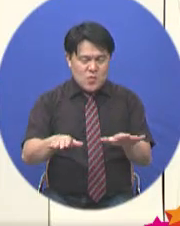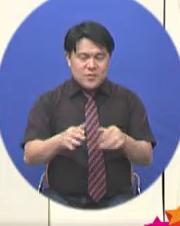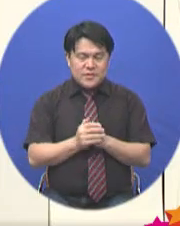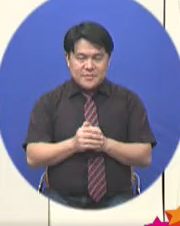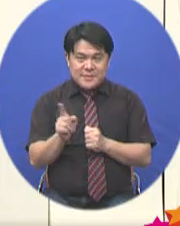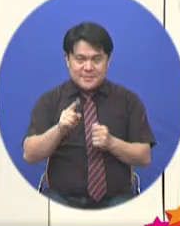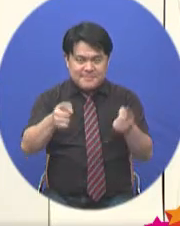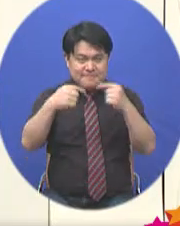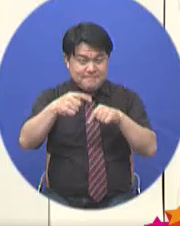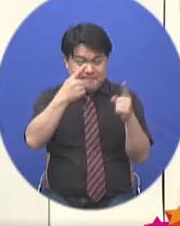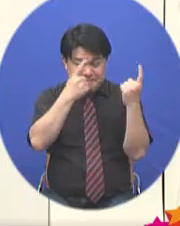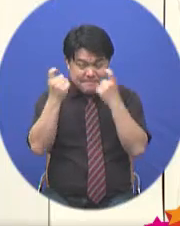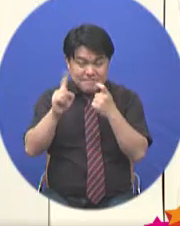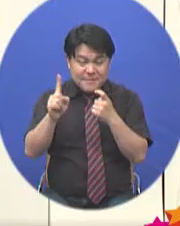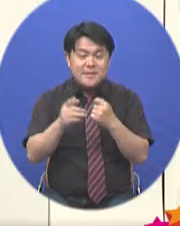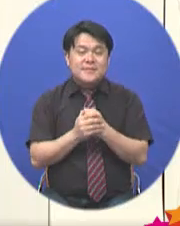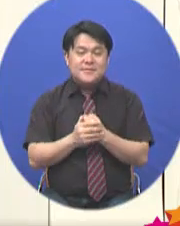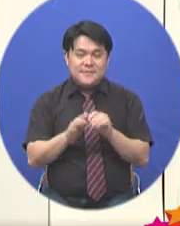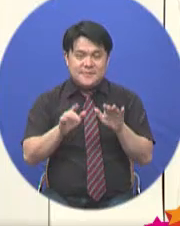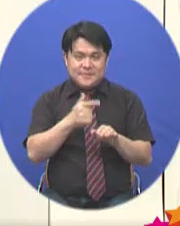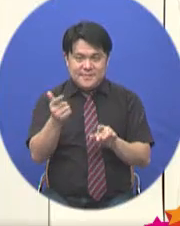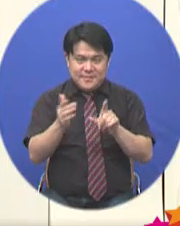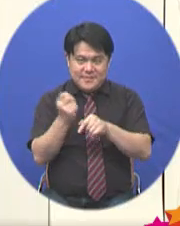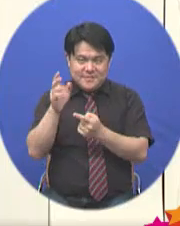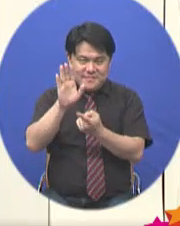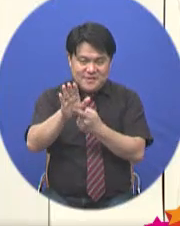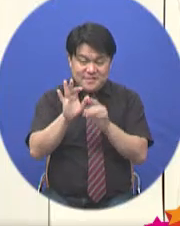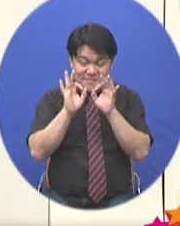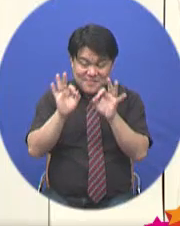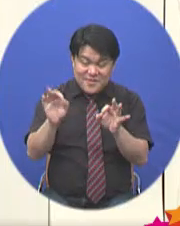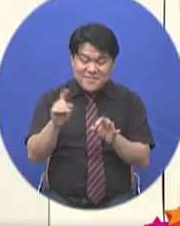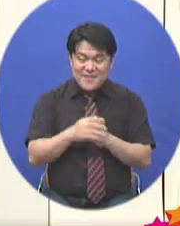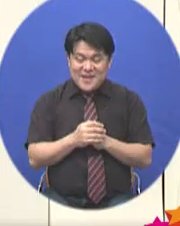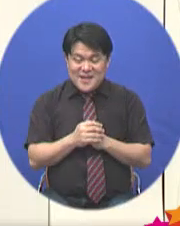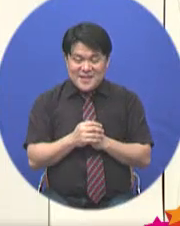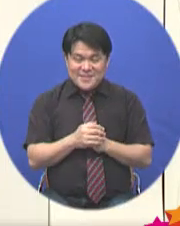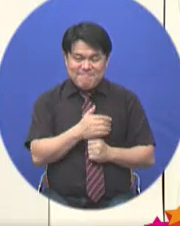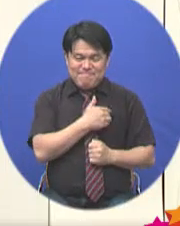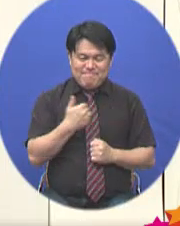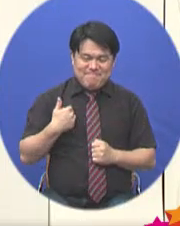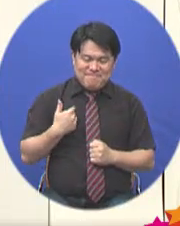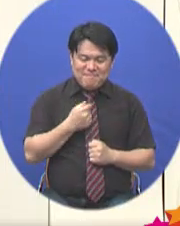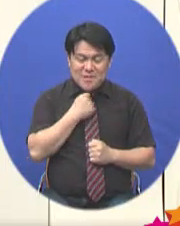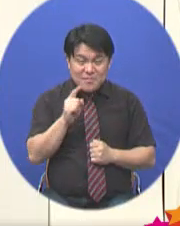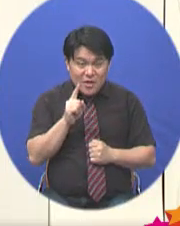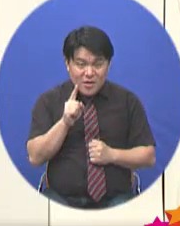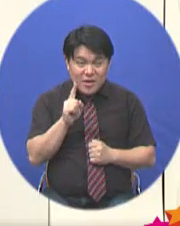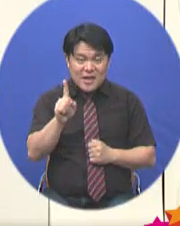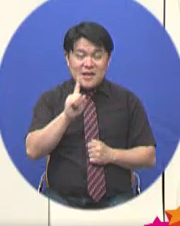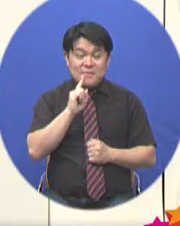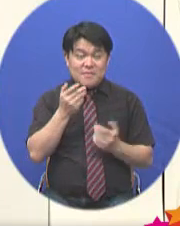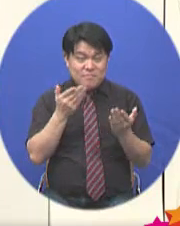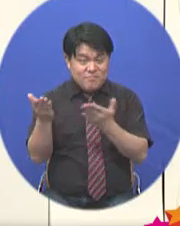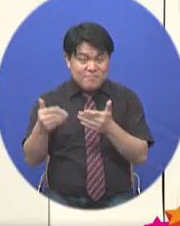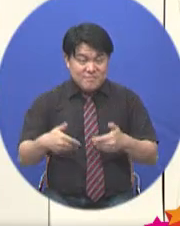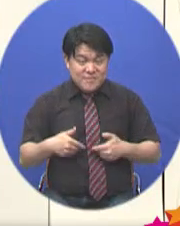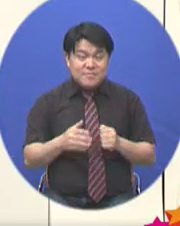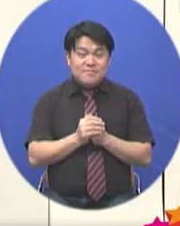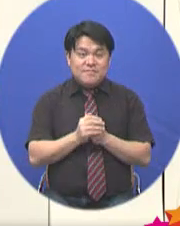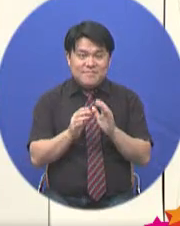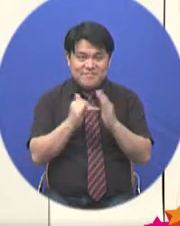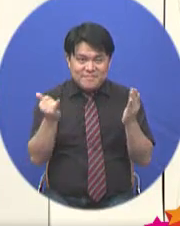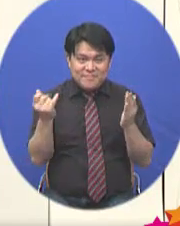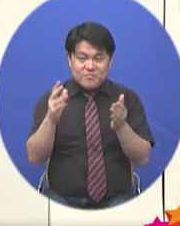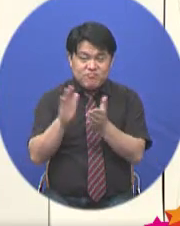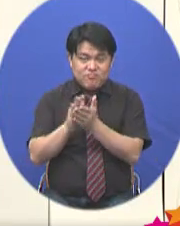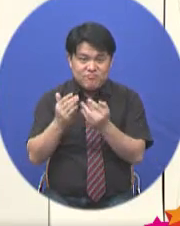또 참여한 기념으로 오늘 저녁에 재방송을 보면서 뿌듯하려면 뭔가 한 말씀 가족들을